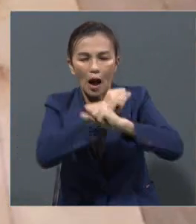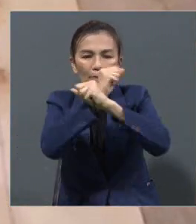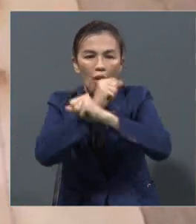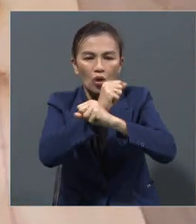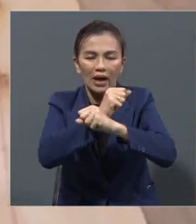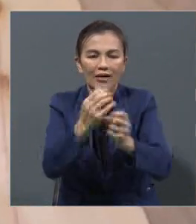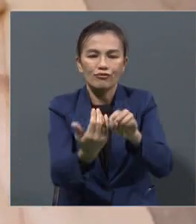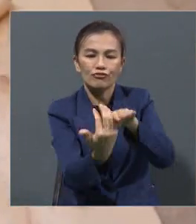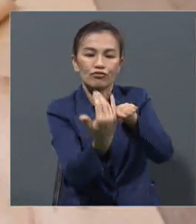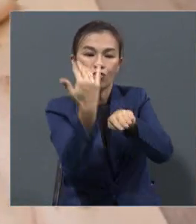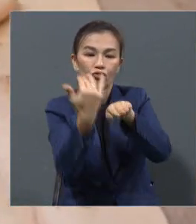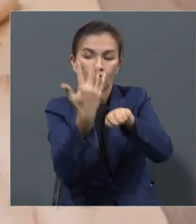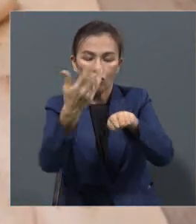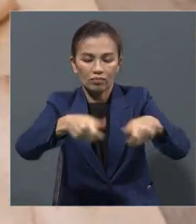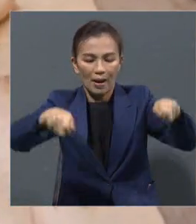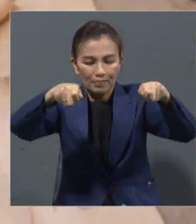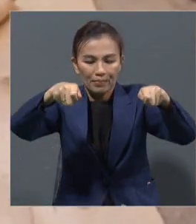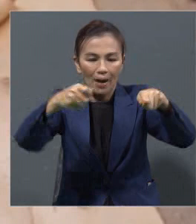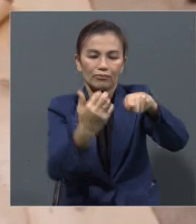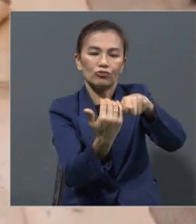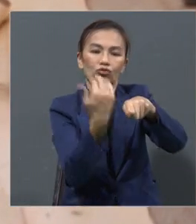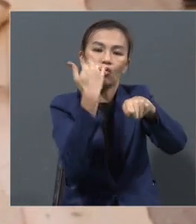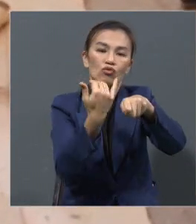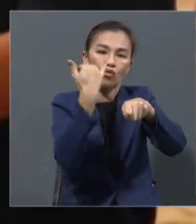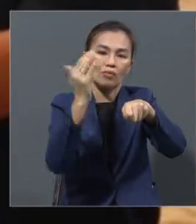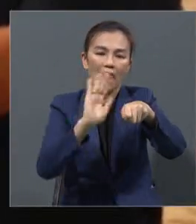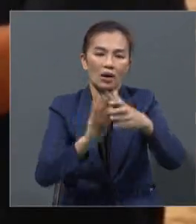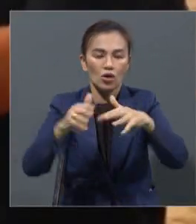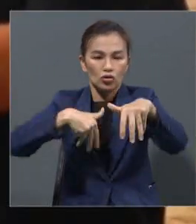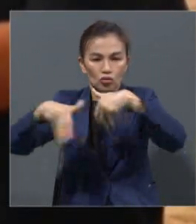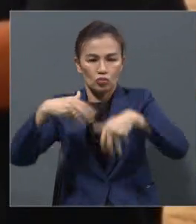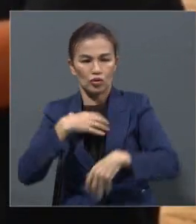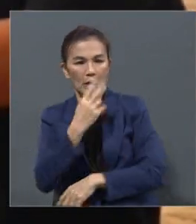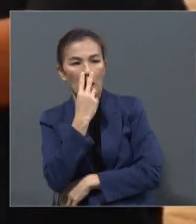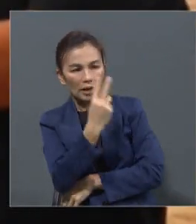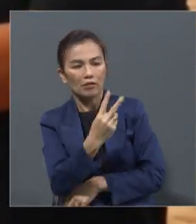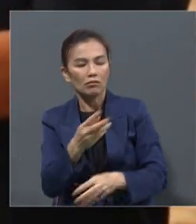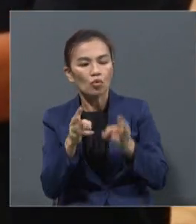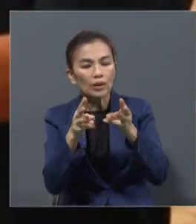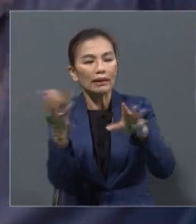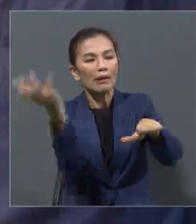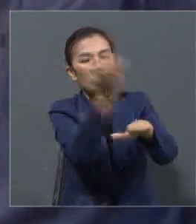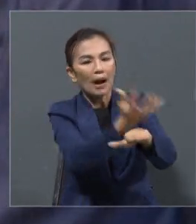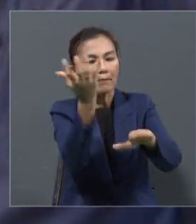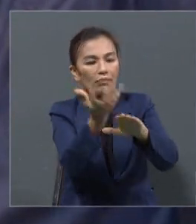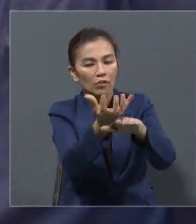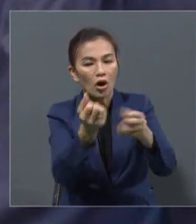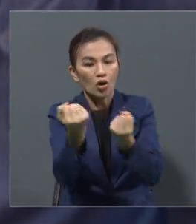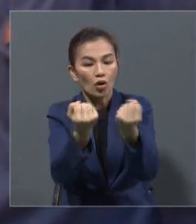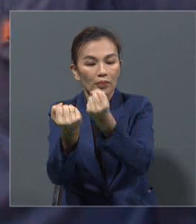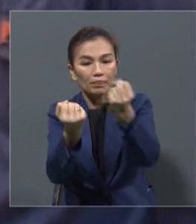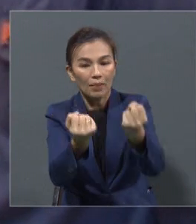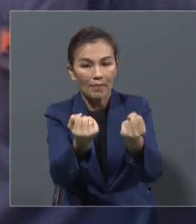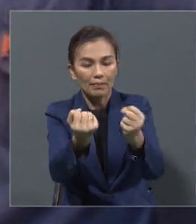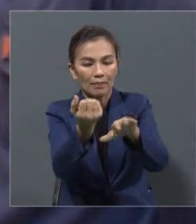ฟุ้งกระจายและชาวบ้านเนี่ยนะฮเขาต้องการจะไปมีส่วนร่วมในกระบวนการขนย้ายเพราะว่าได้ตกลงกับภาครัฐไว้ก่อน